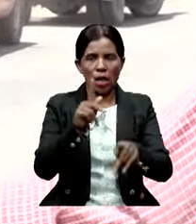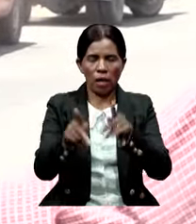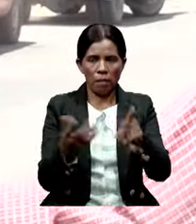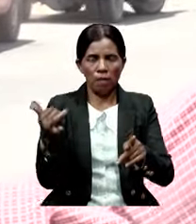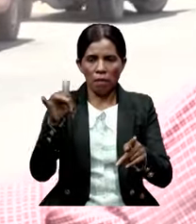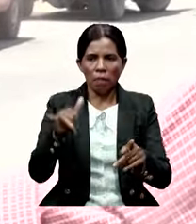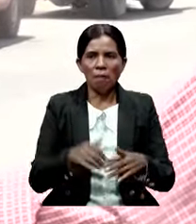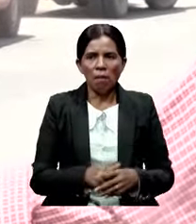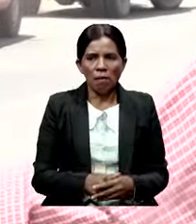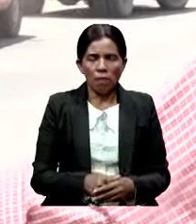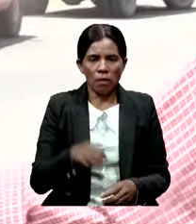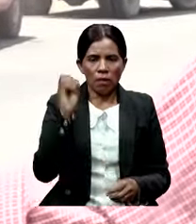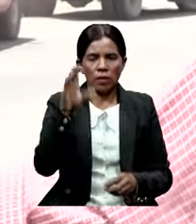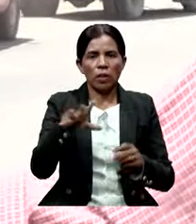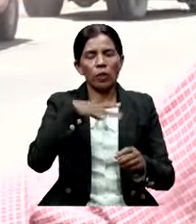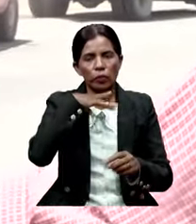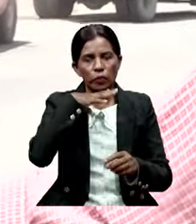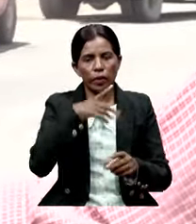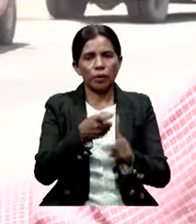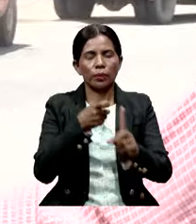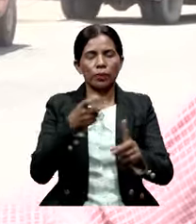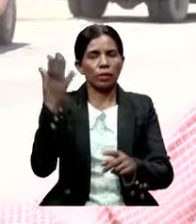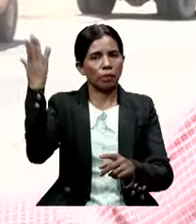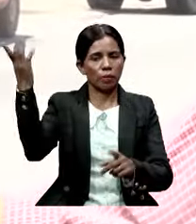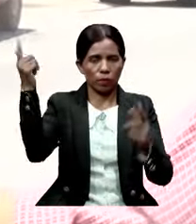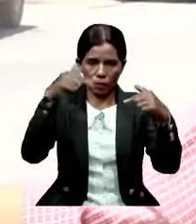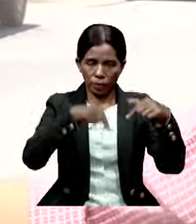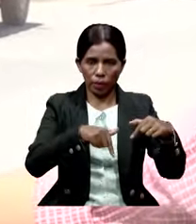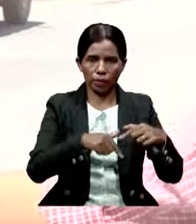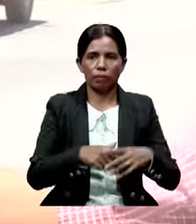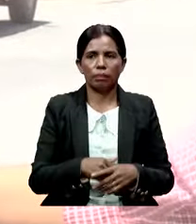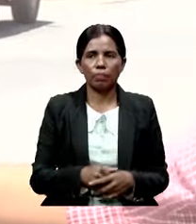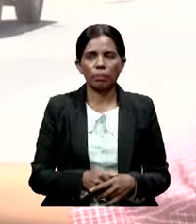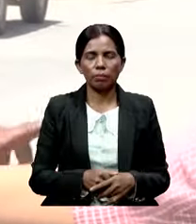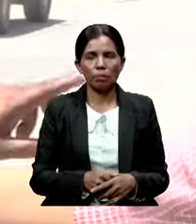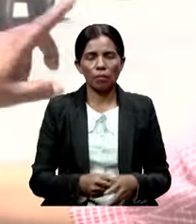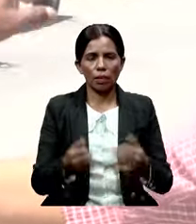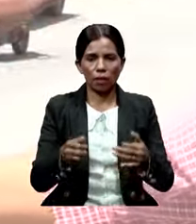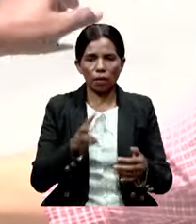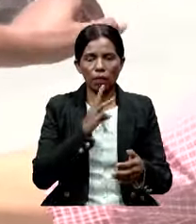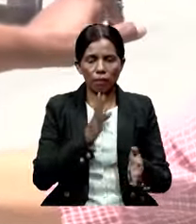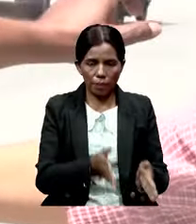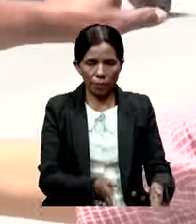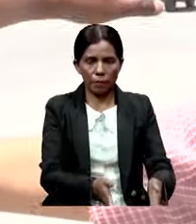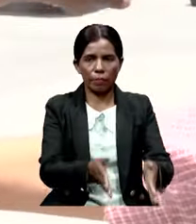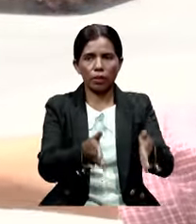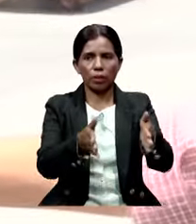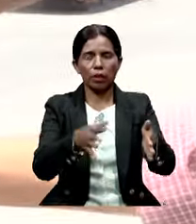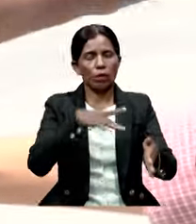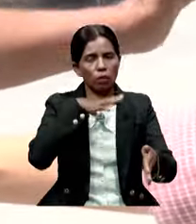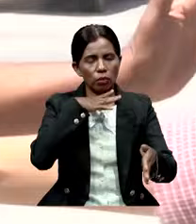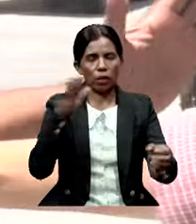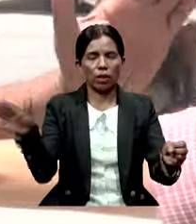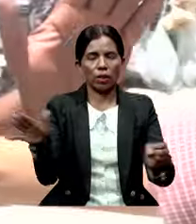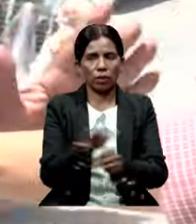agora so e fuero si leten tumai agora vale ta ida net be tumba krek fo fuera agora en tu piru